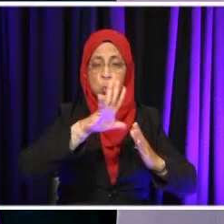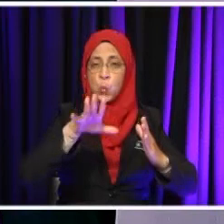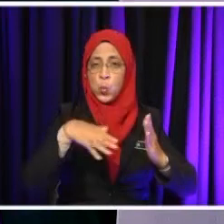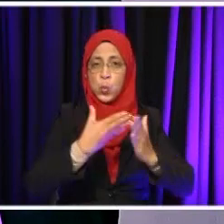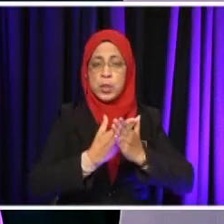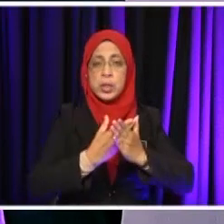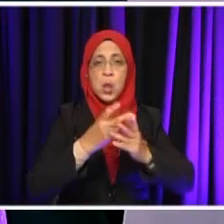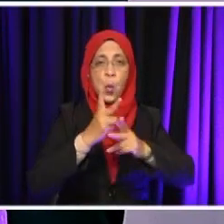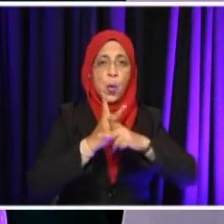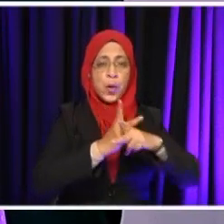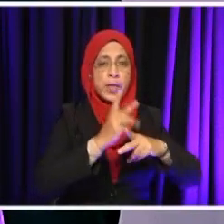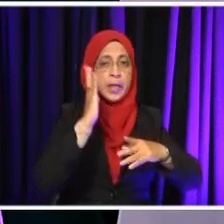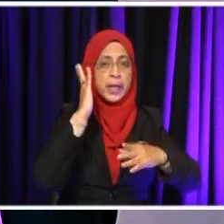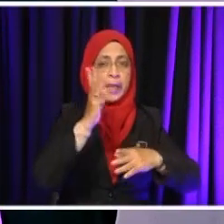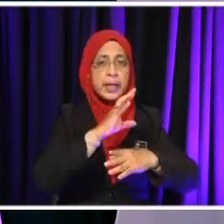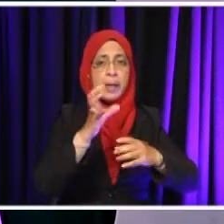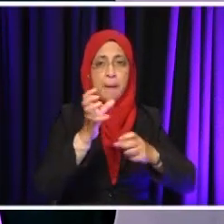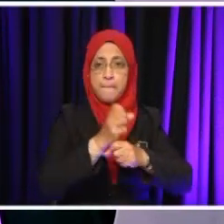segmen kawalan tersebut